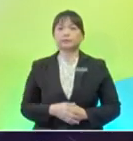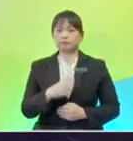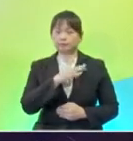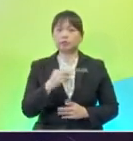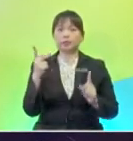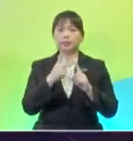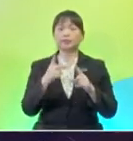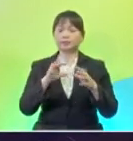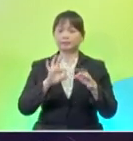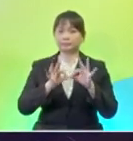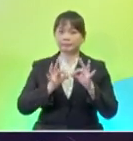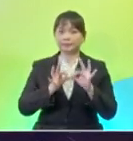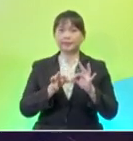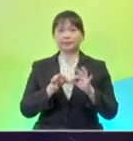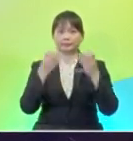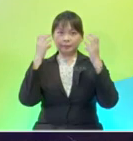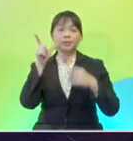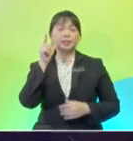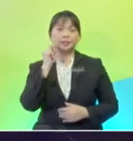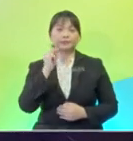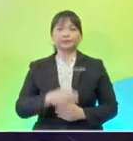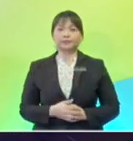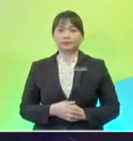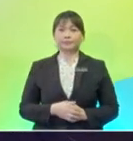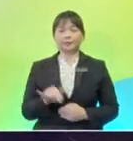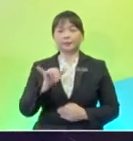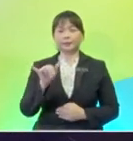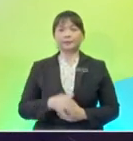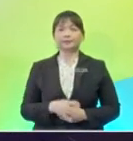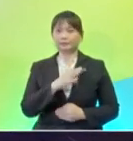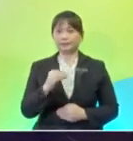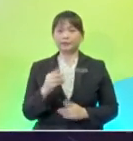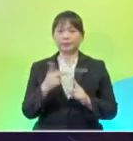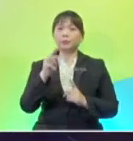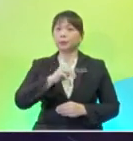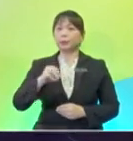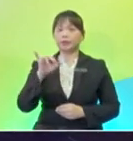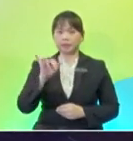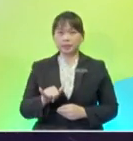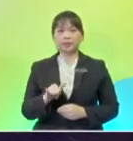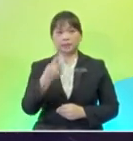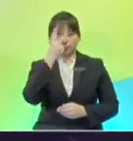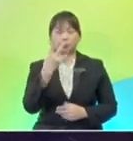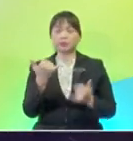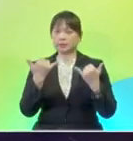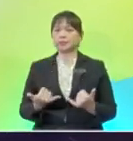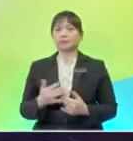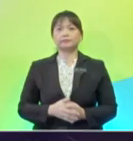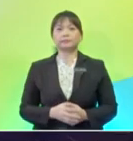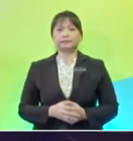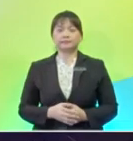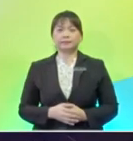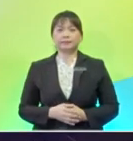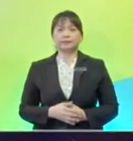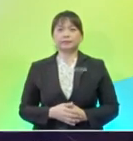kepada juru bahasa isyarat kita cek Gula Dan kepada murid-murid yang sudi menonton rezeki kita jumpa lagi saya